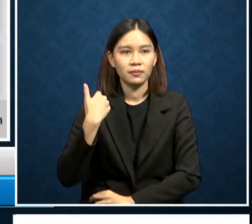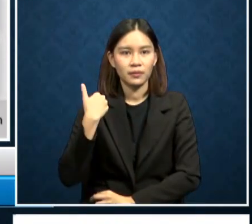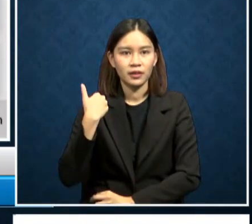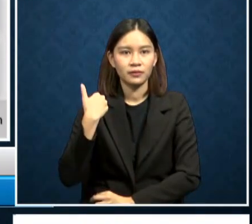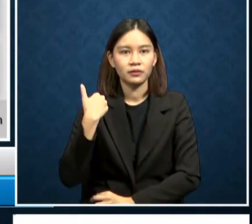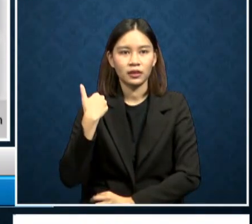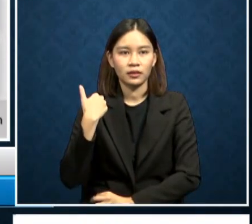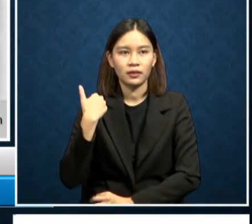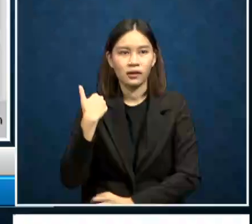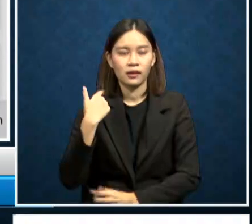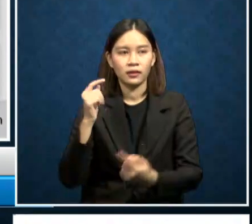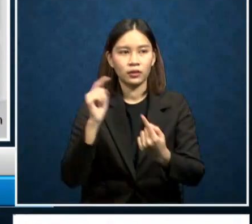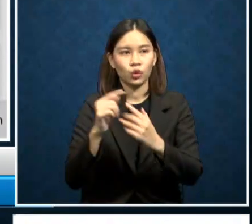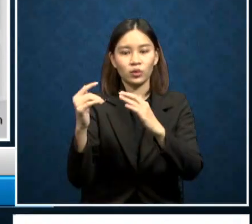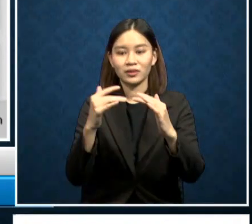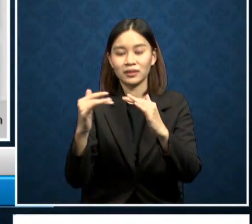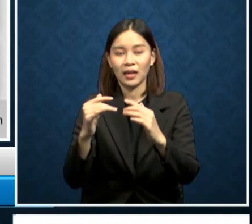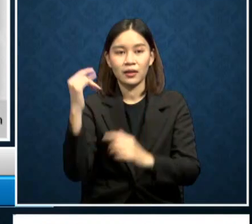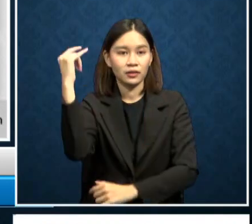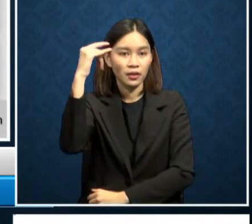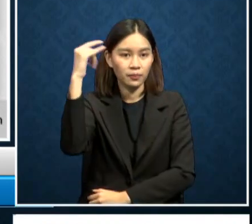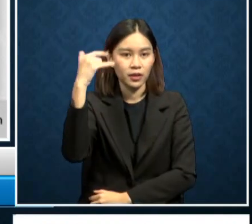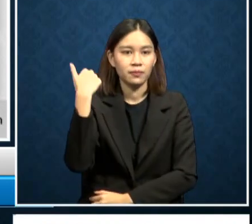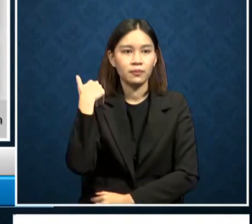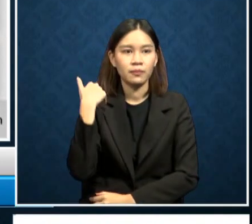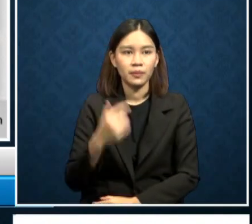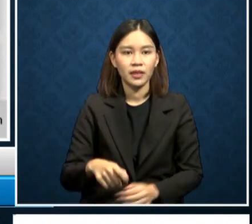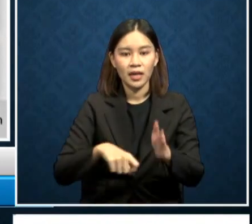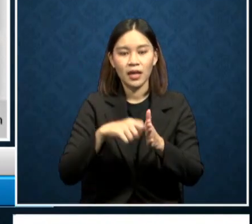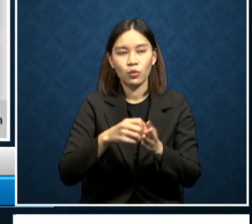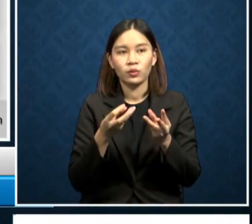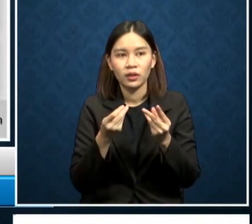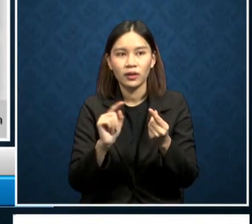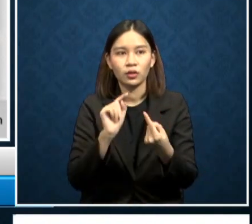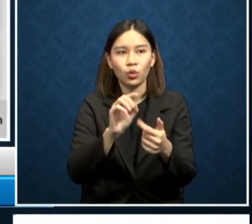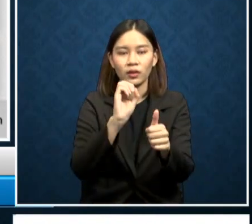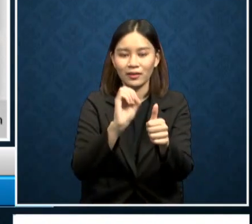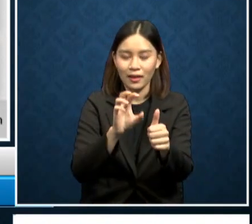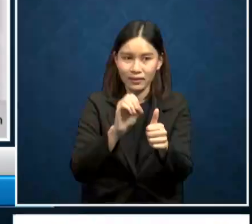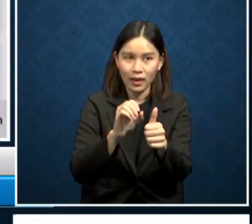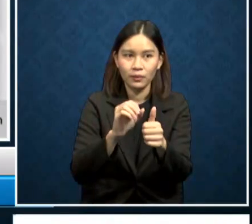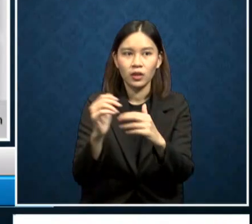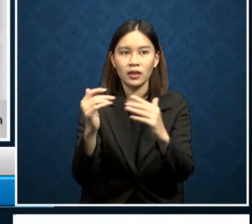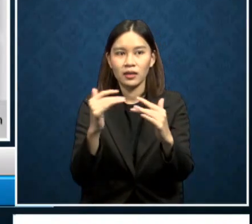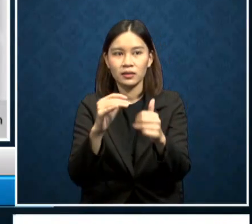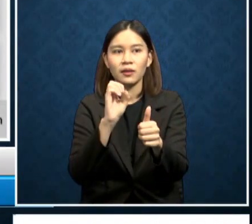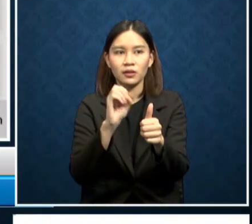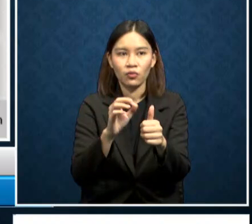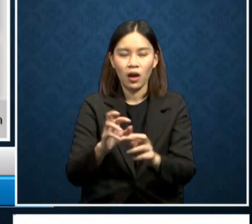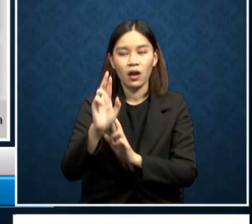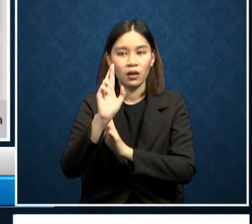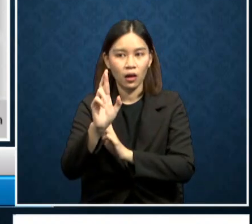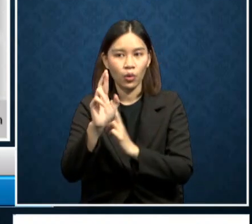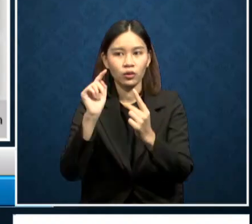นี้ด้านการสื่อสารการบินมีองค์ประกอบย่อยในเรื่องการแนะนำในการสื่อสารนะคะและเฝ้า